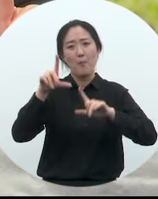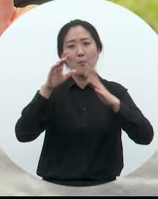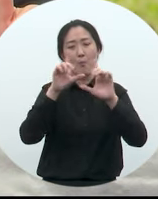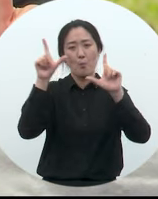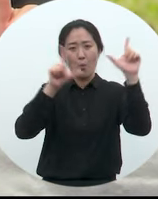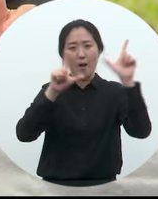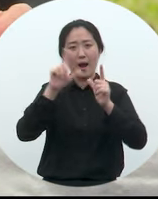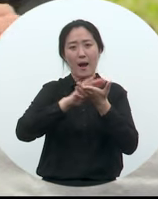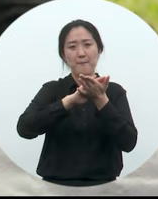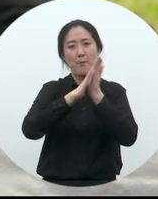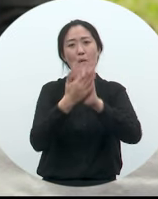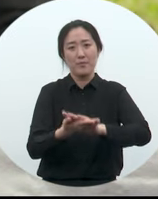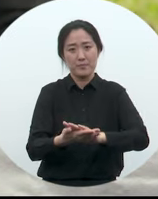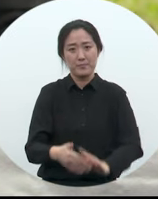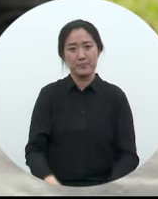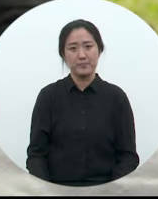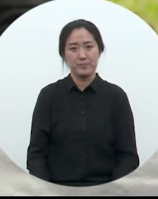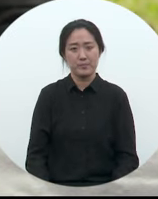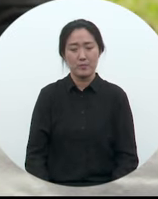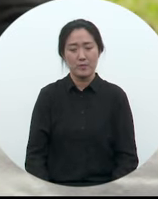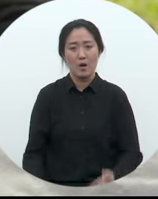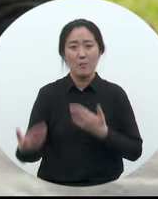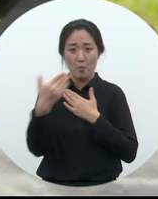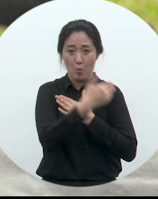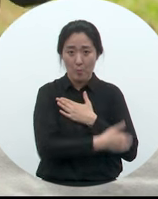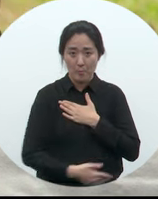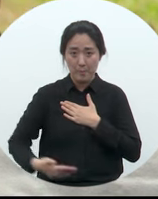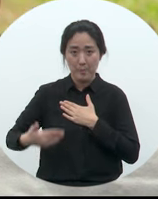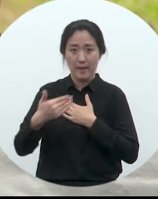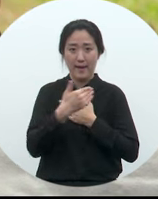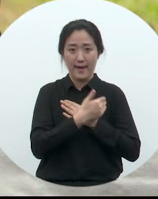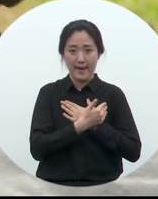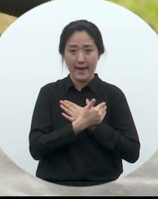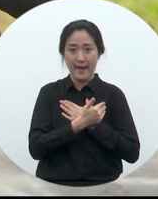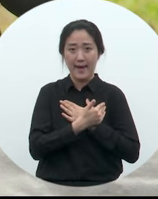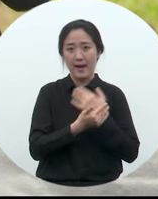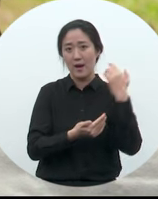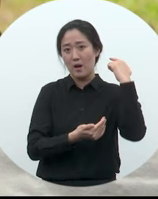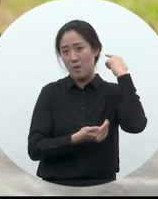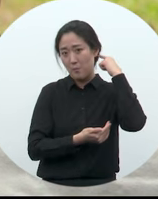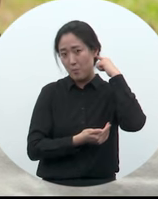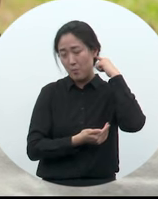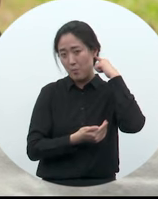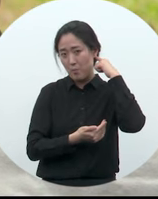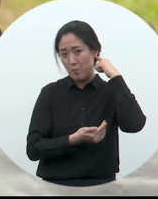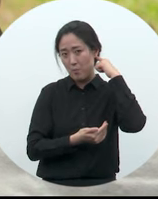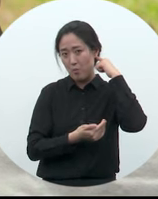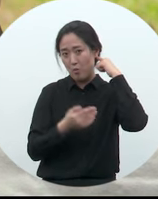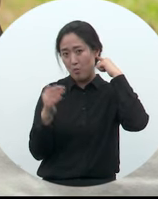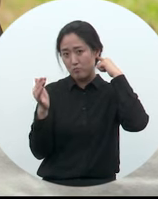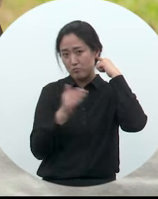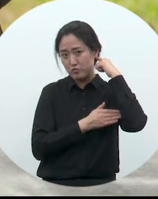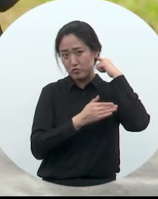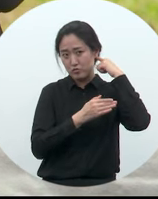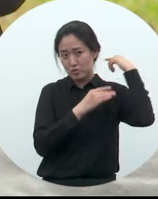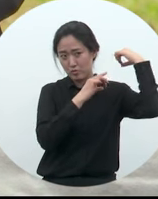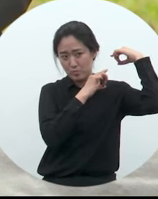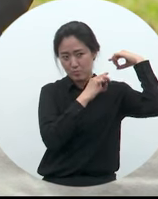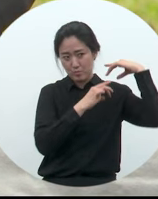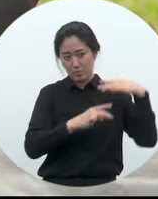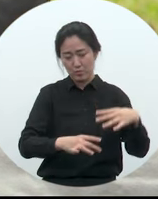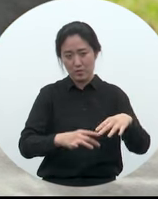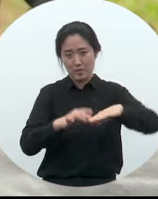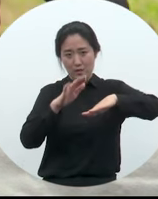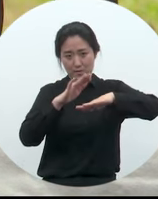보시면 되겠고요. 우리 몸의 신경이라고 하는 것은 이 손에 있는 신경은 목에서부터 이렇게 시작해가지고